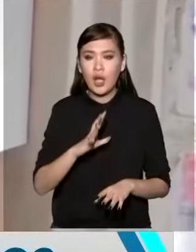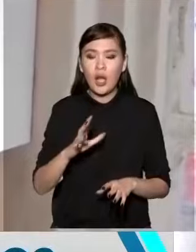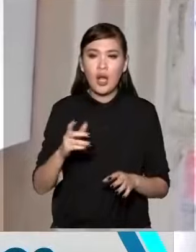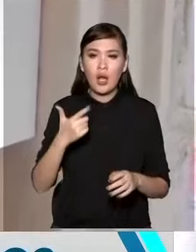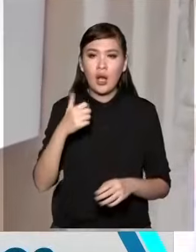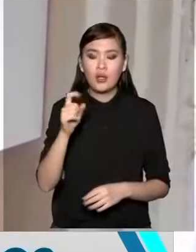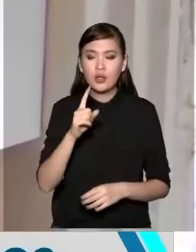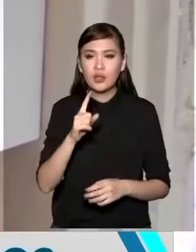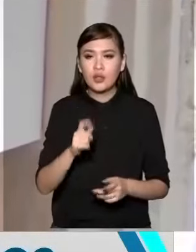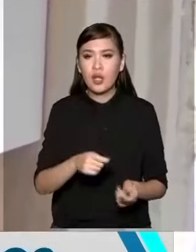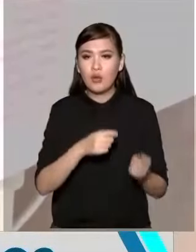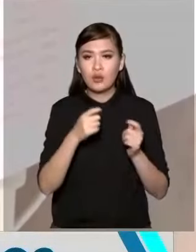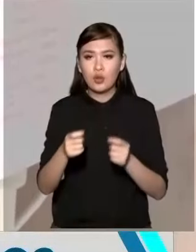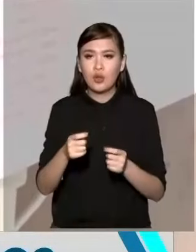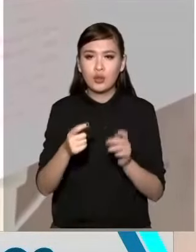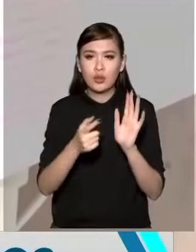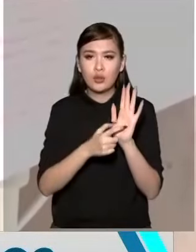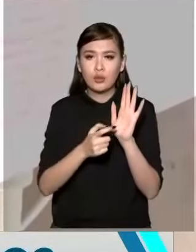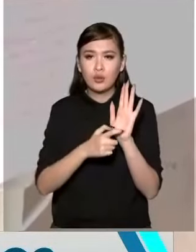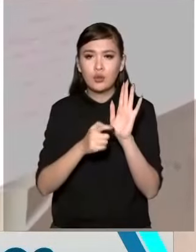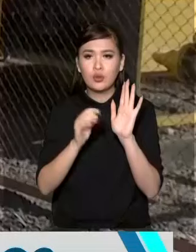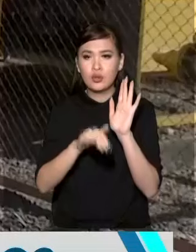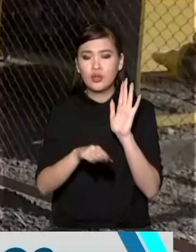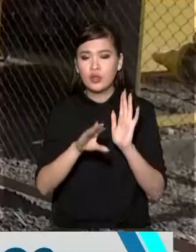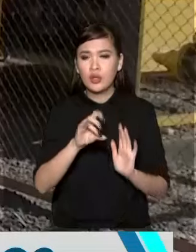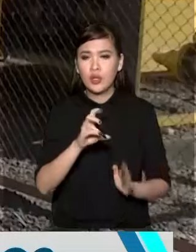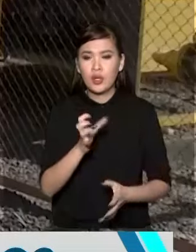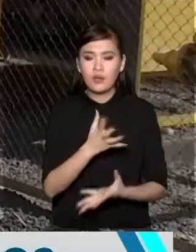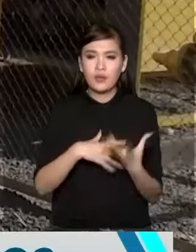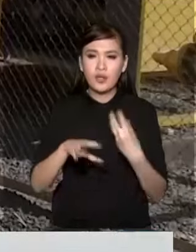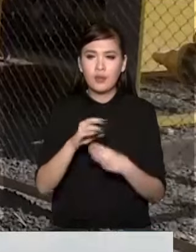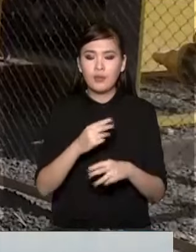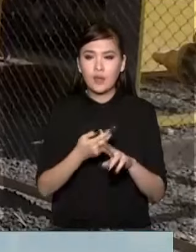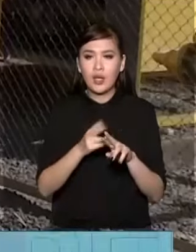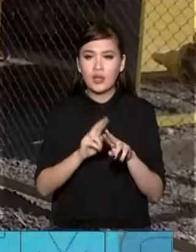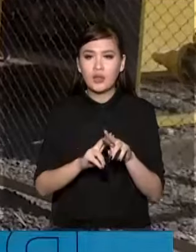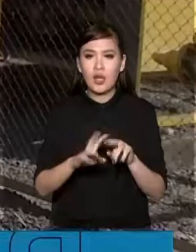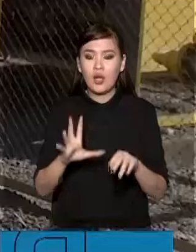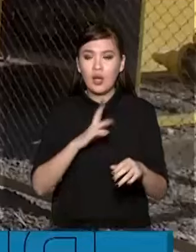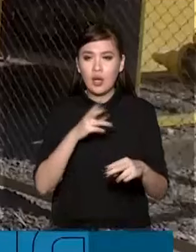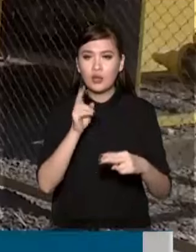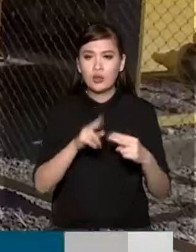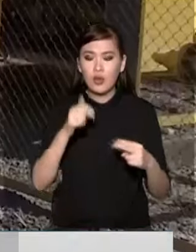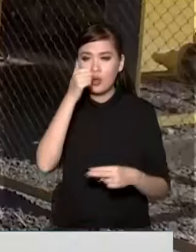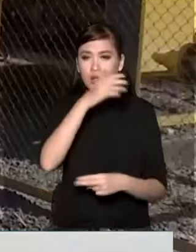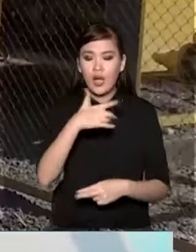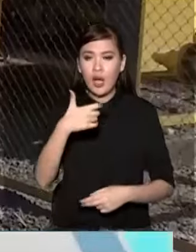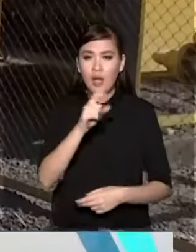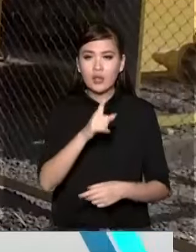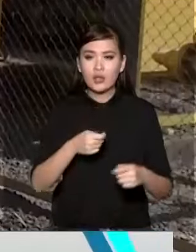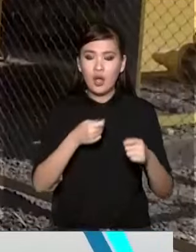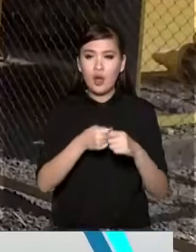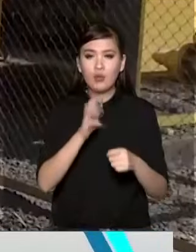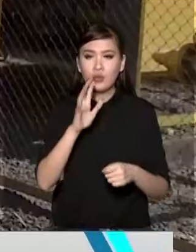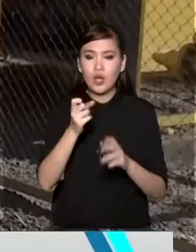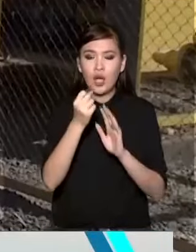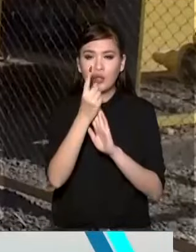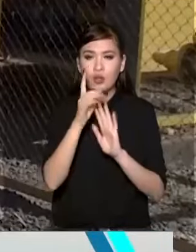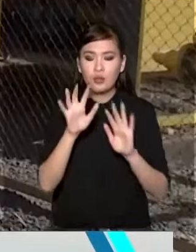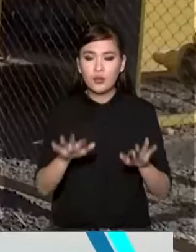топливо сельчанам обходится в 700 тысяч тенге. К концу года по Коксузскому району будет газу подключено 11 населенных